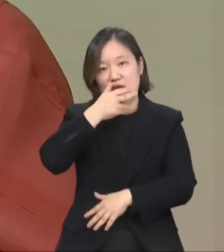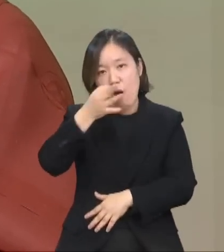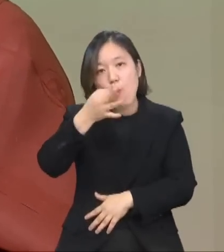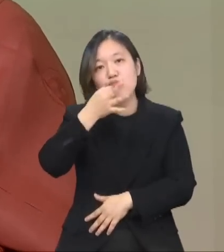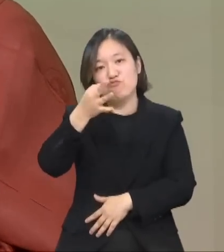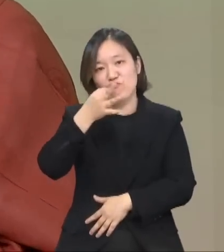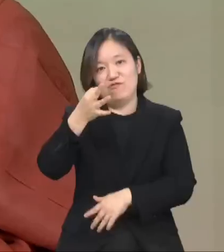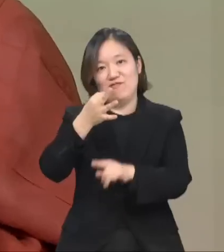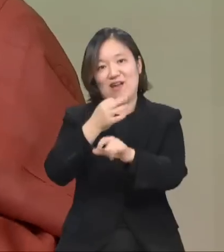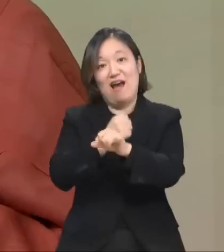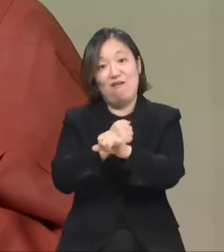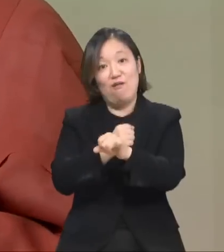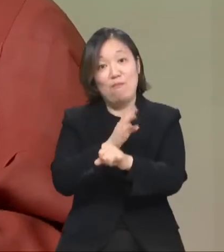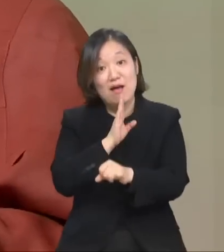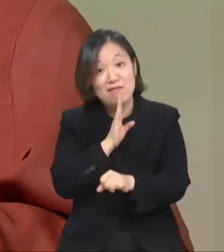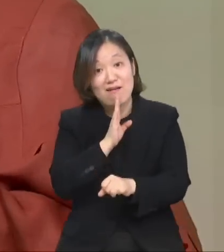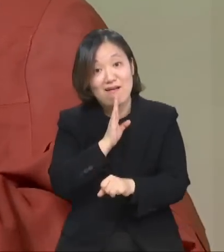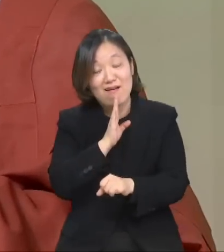그만큼